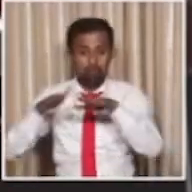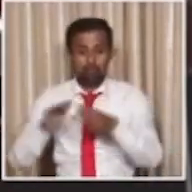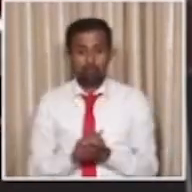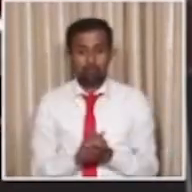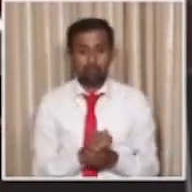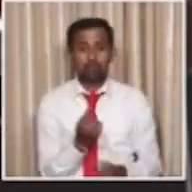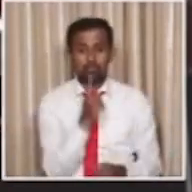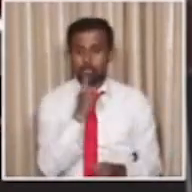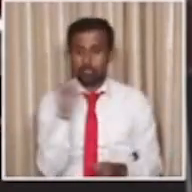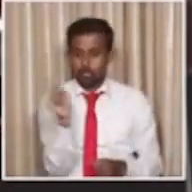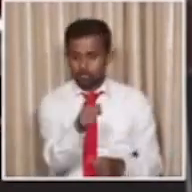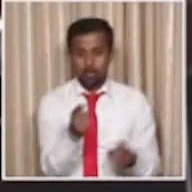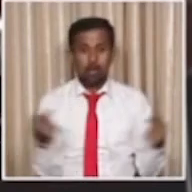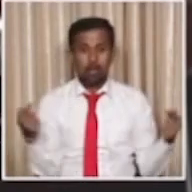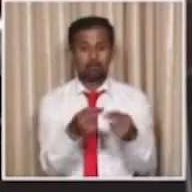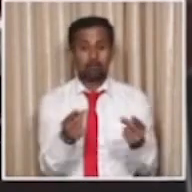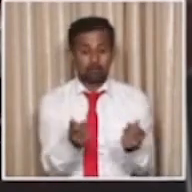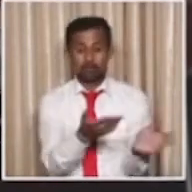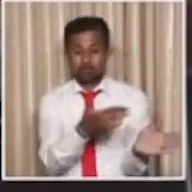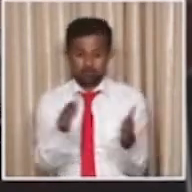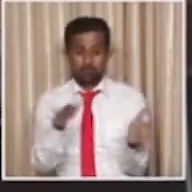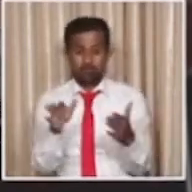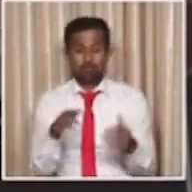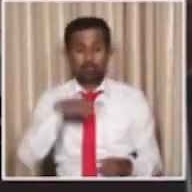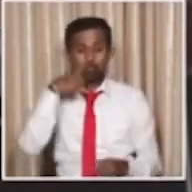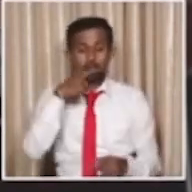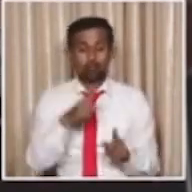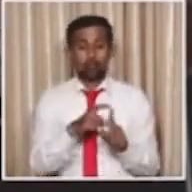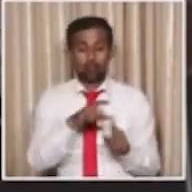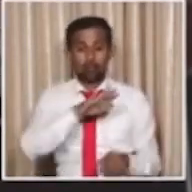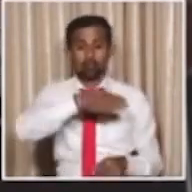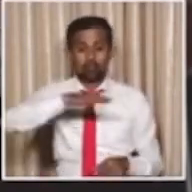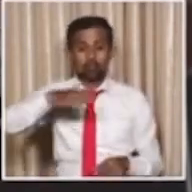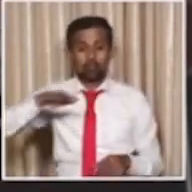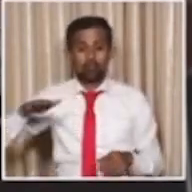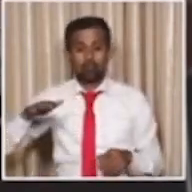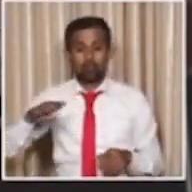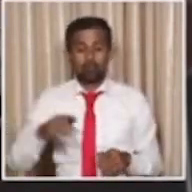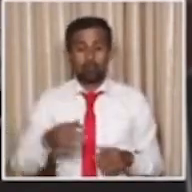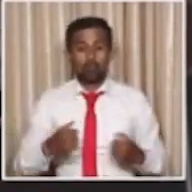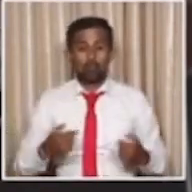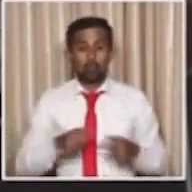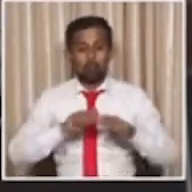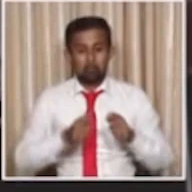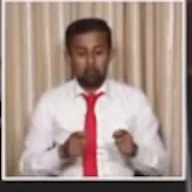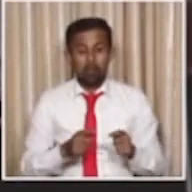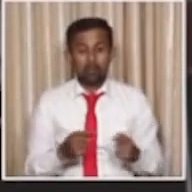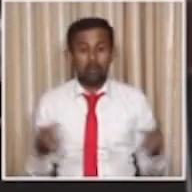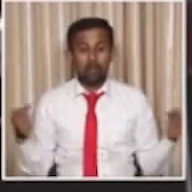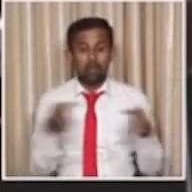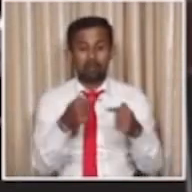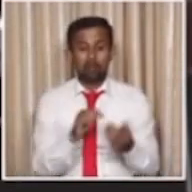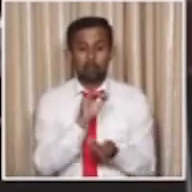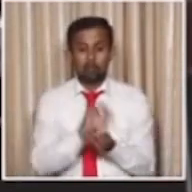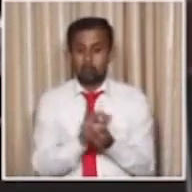obata niyoga denna kiyala me nawa ikmanita iwat karanna mokada muhuda raluwimin pawathinawa ආබාධයට ලක්වෙච්ච නැවක් මෙත තබා ගැනීම අවදානමක්